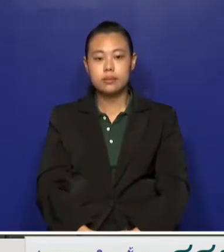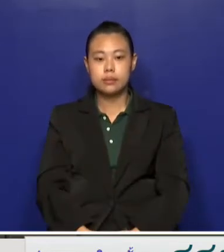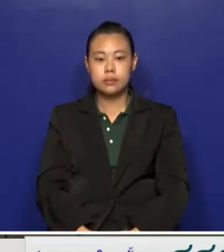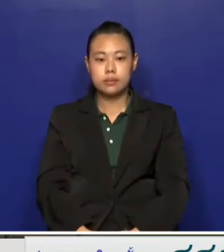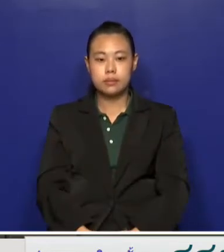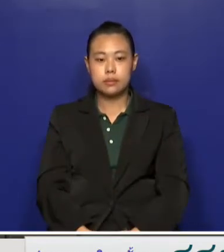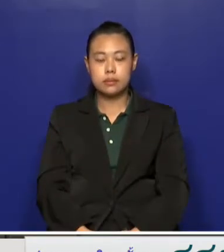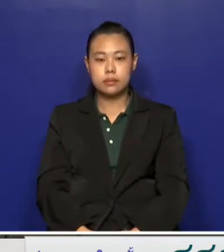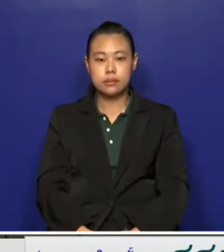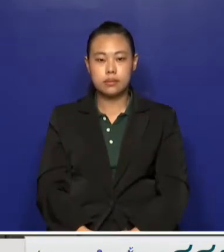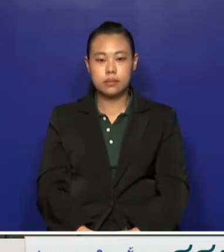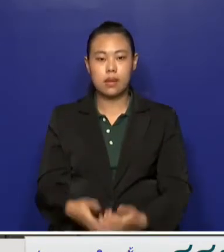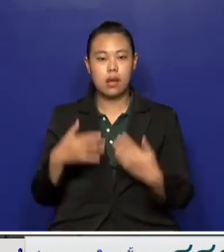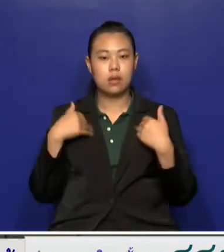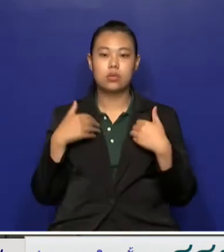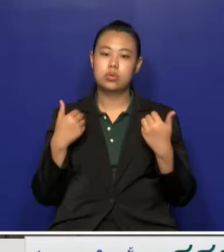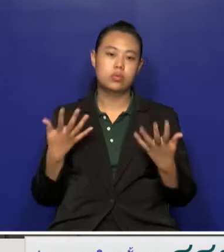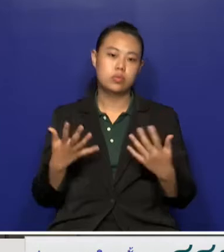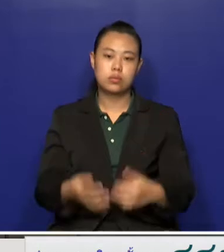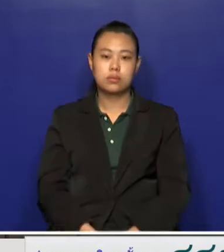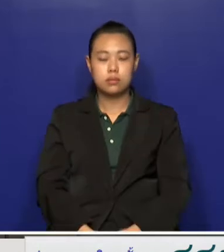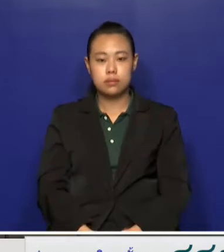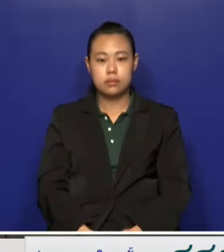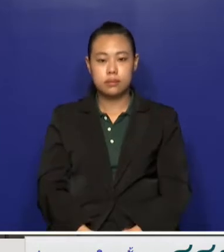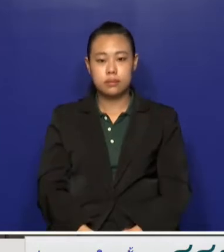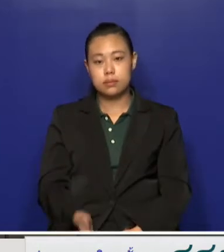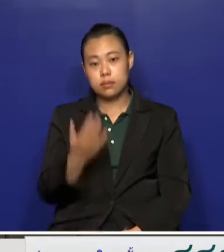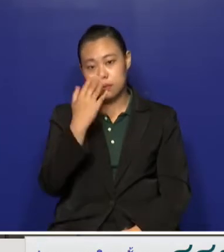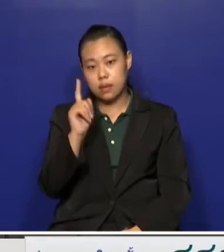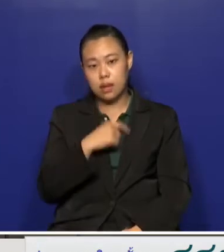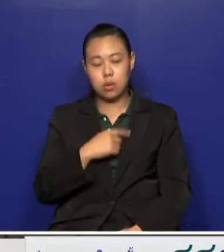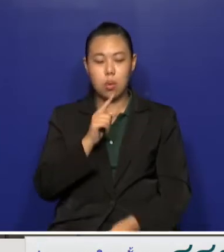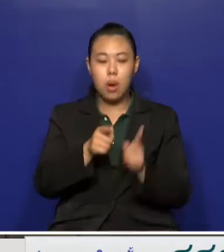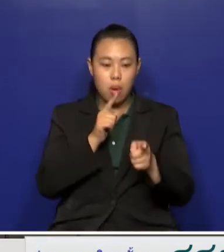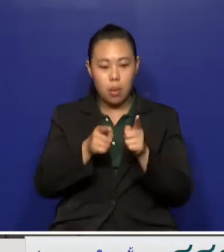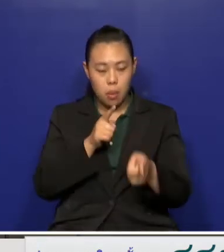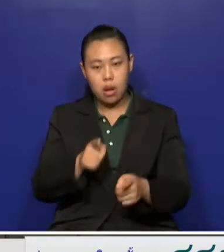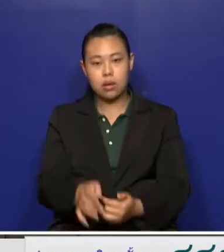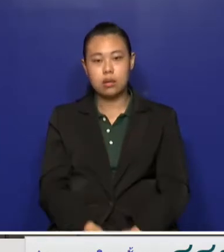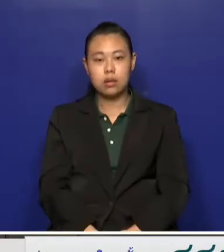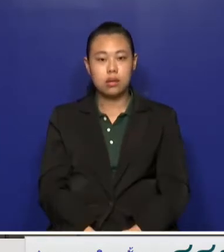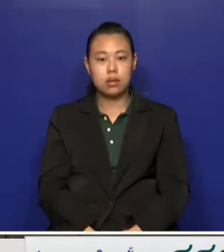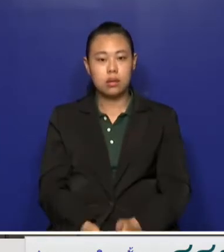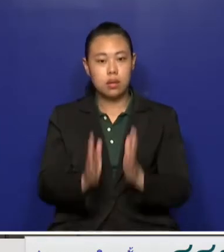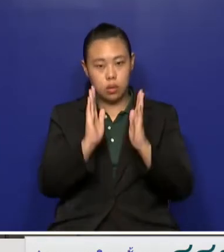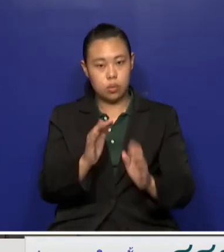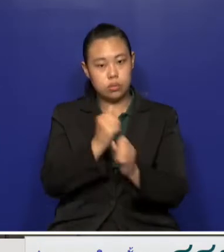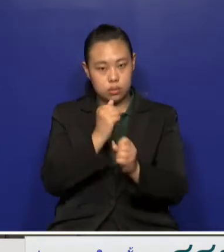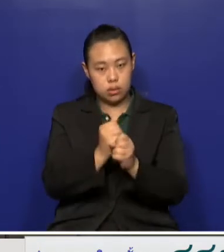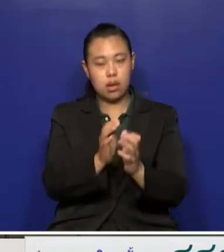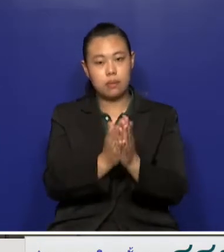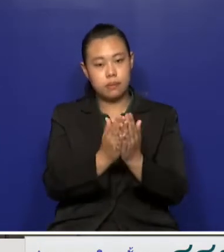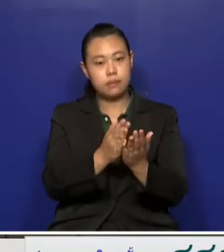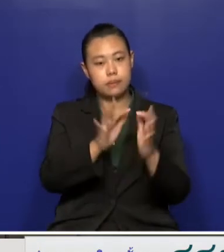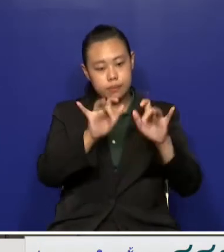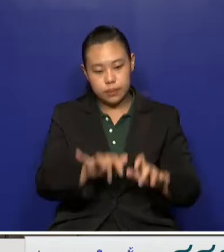ไม่เป็นการสนุกเลยครับที่เราจะต้องมาวิพากษ์วิจารณ์ทั้งผู้ทำเอกสาร